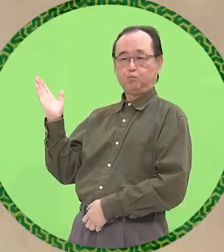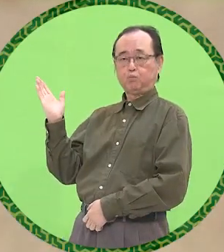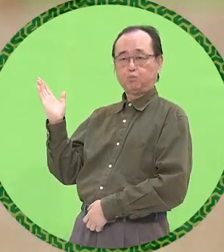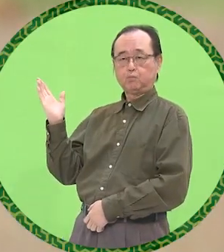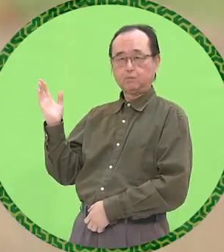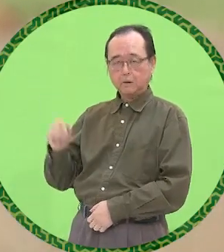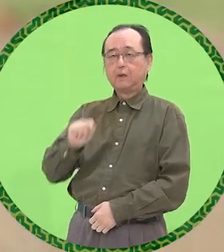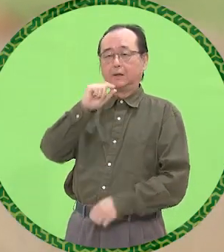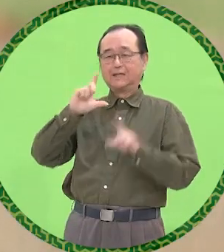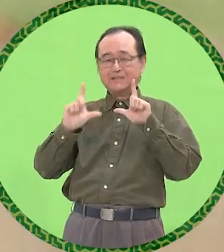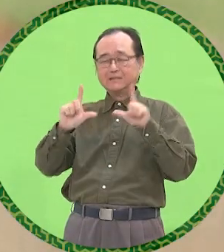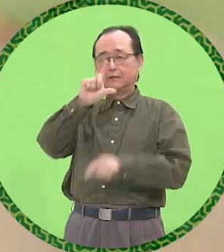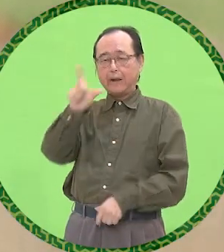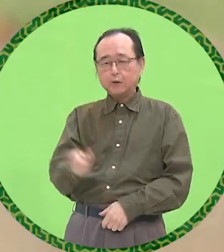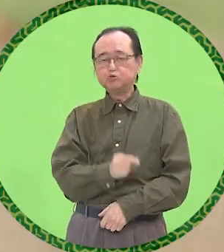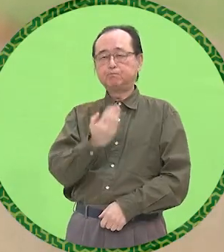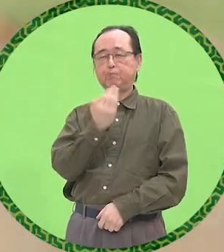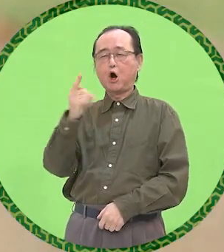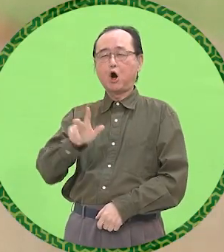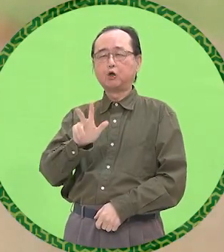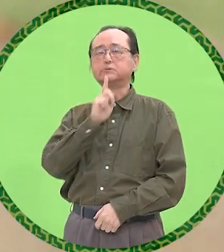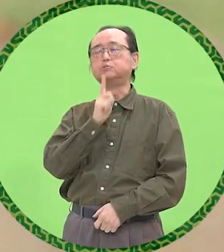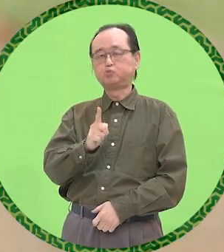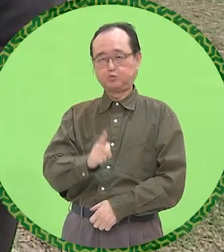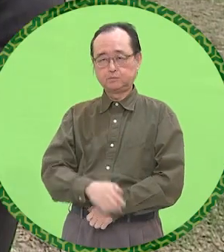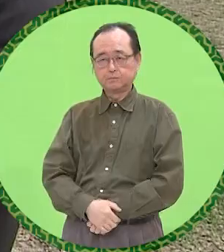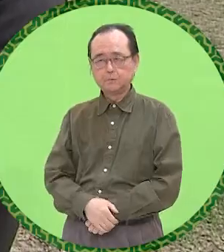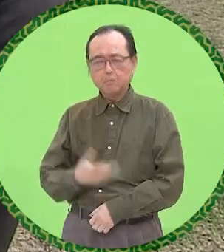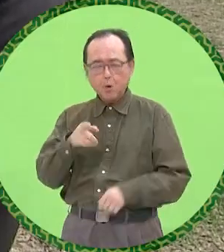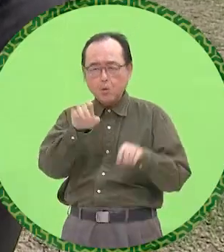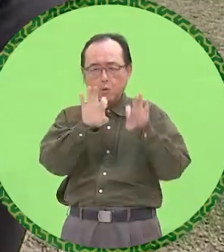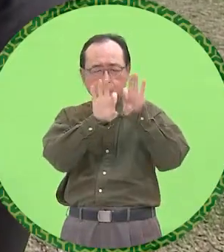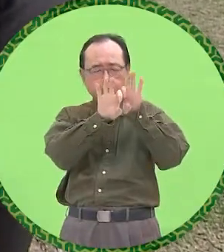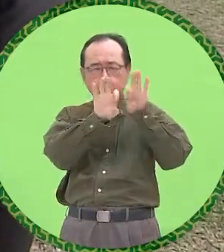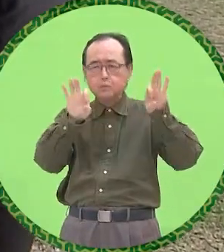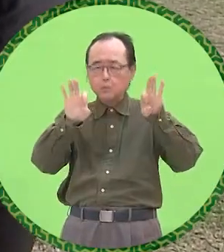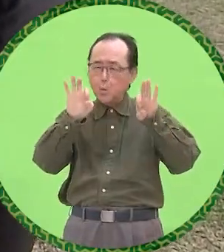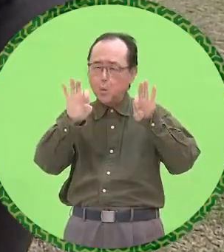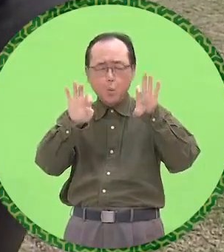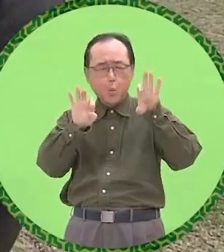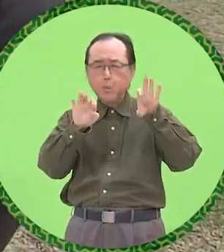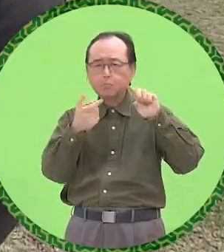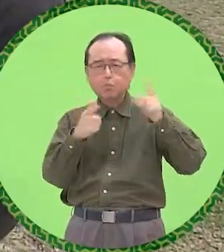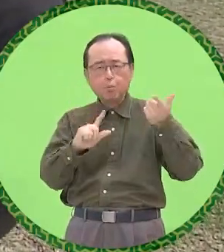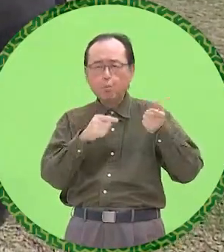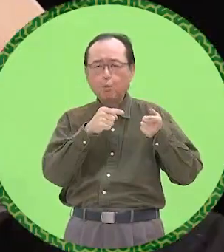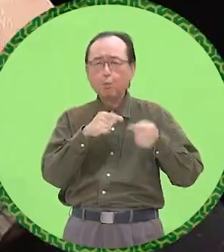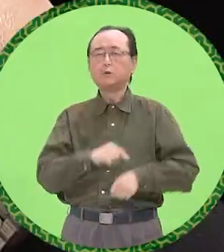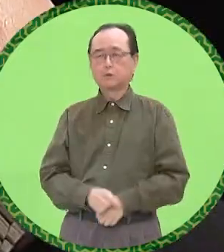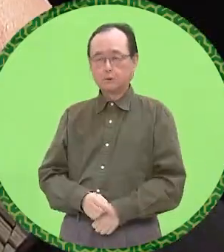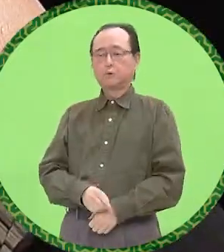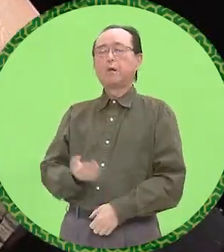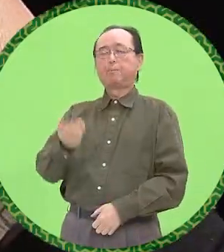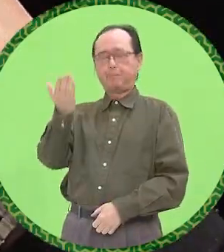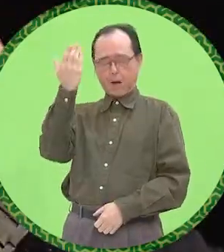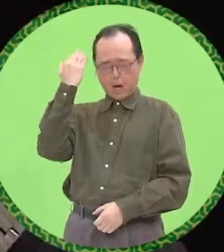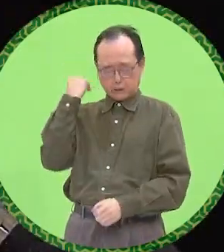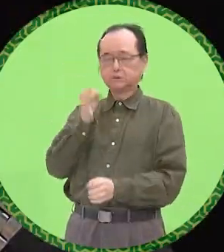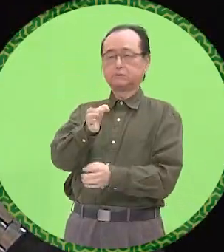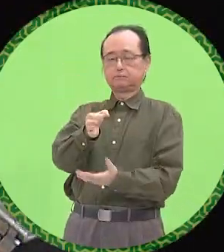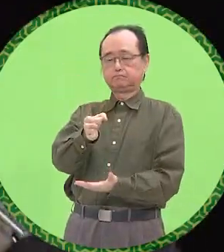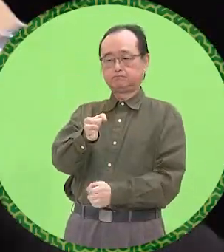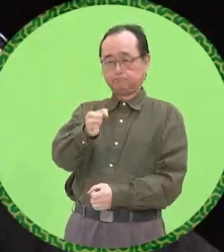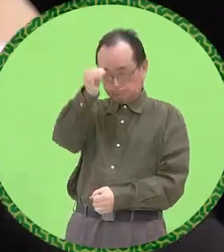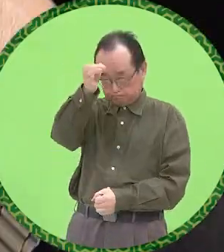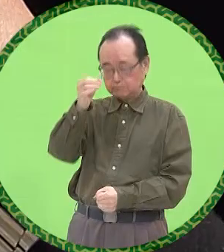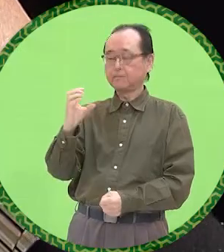ものなんです。日月ボールと言います。 でもちょっとここのバランスが悪かったりしますか。 はい、でもこれはですね、革命的